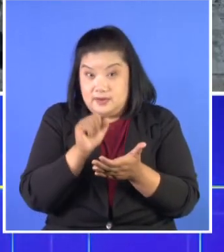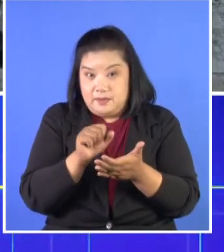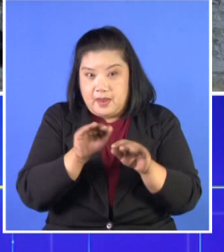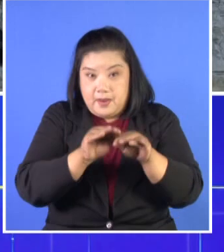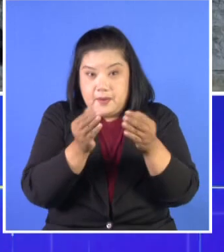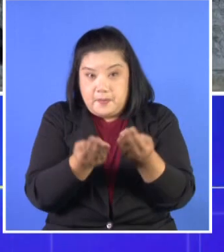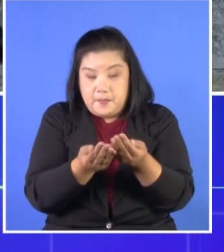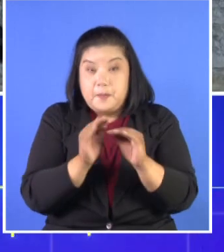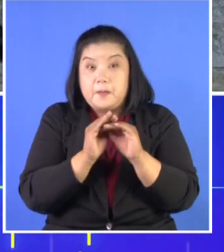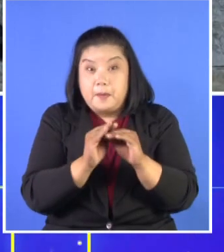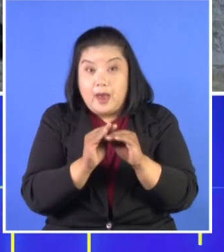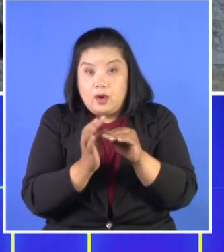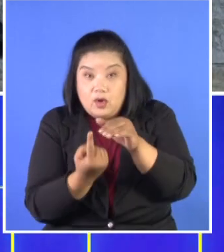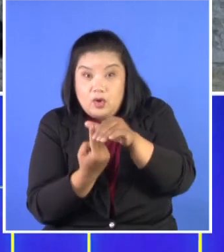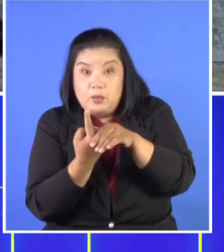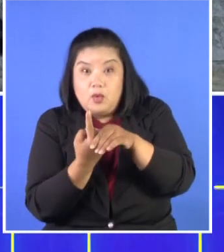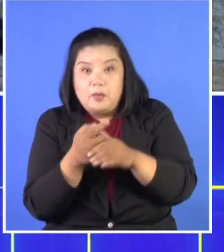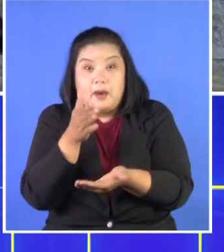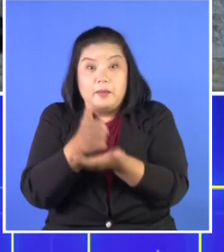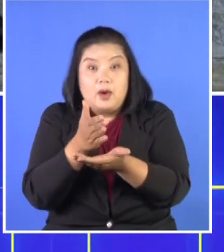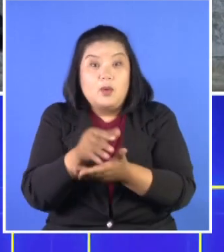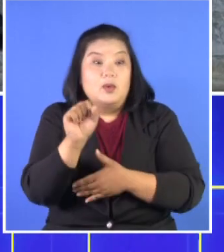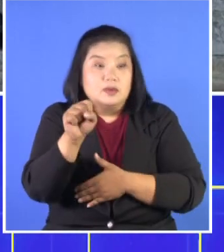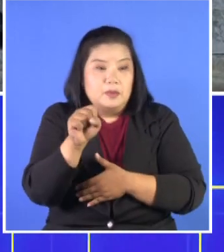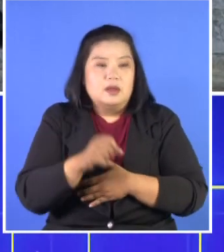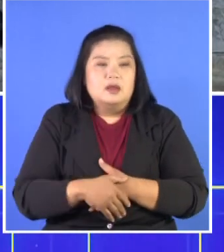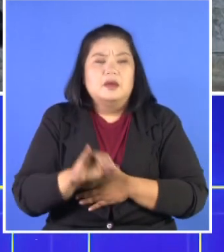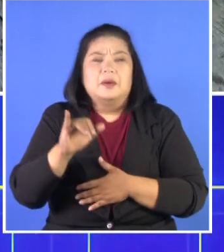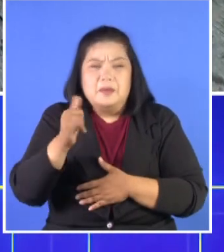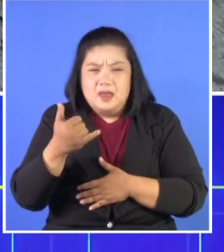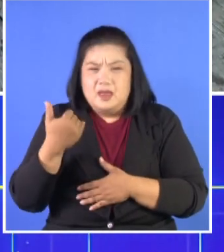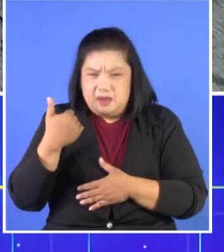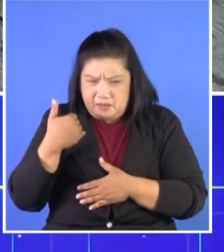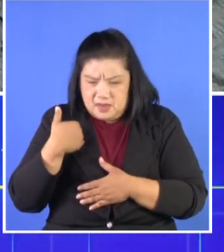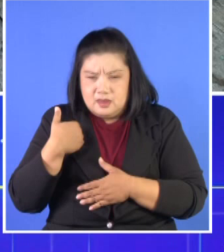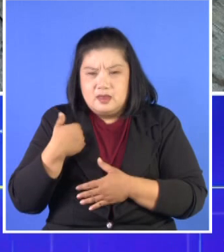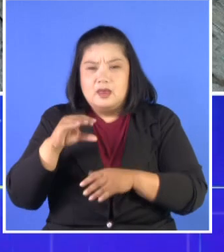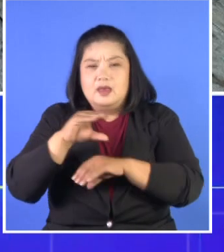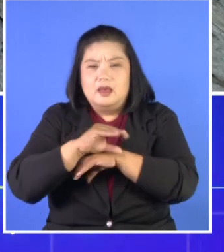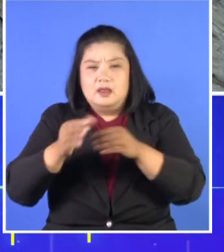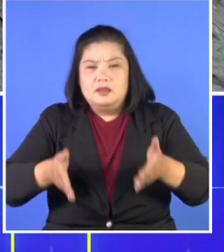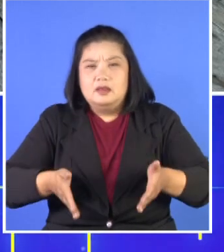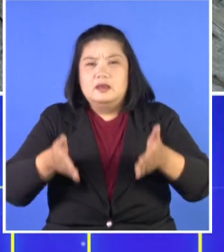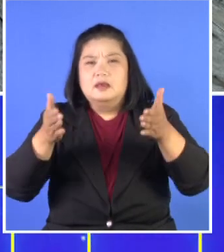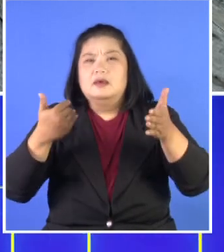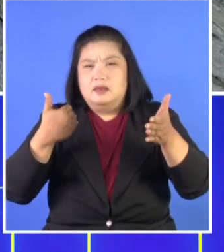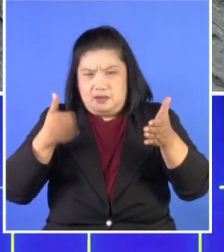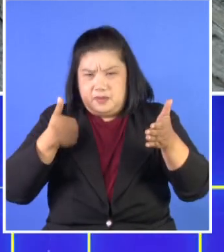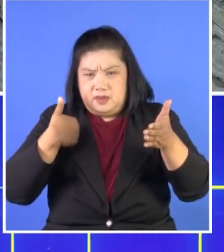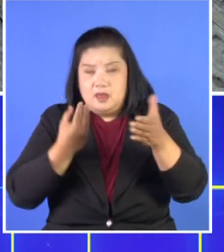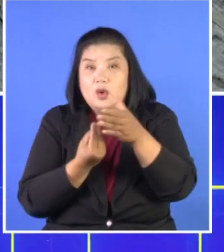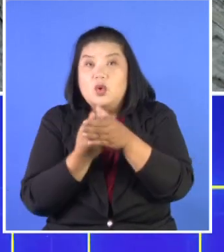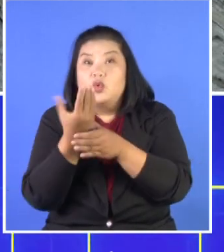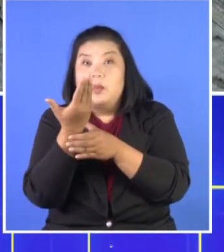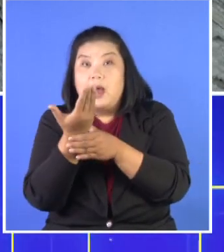มะพร้าวงอกออกมาไม่แปลกหรอกพี่แป๊ะซอกตึกยังมีต้นโพธิ์ขึ้นได้เลยเห็นบ่อยๆไง